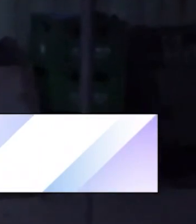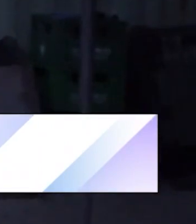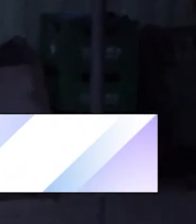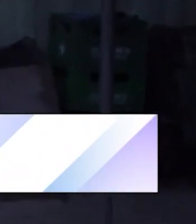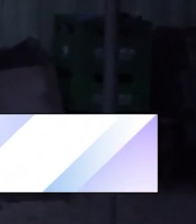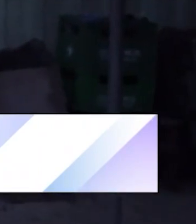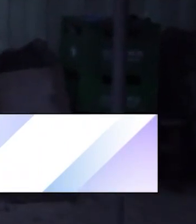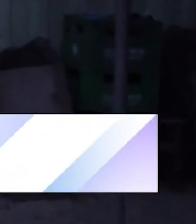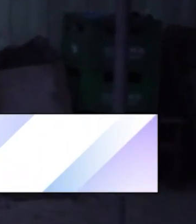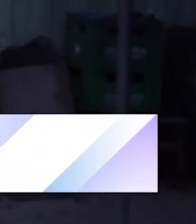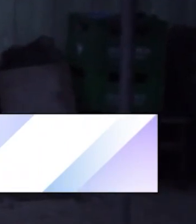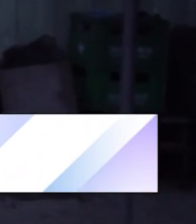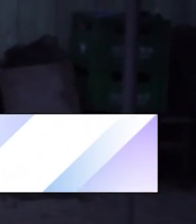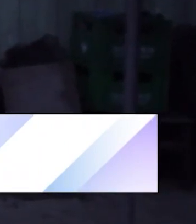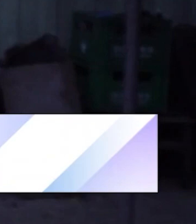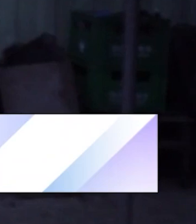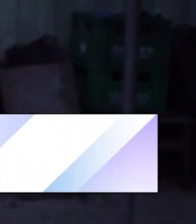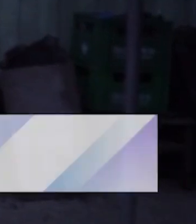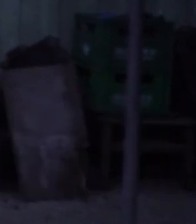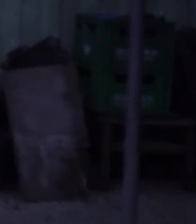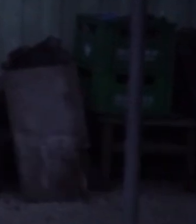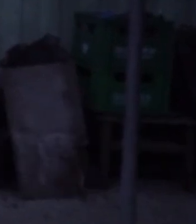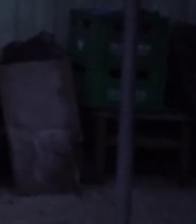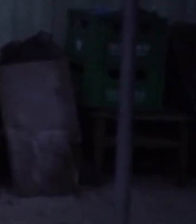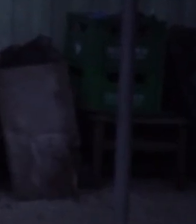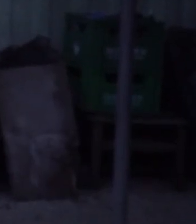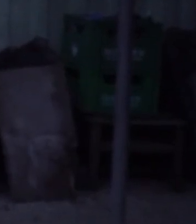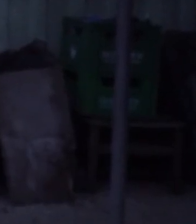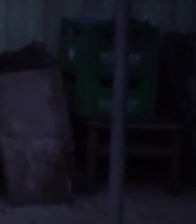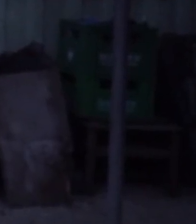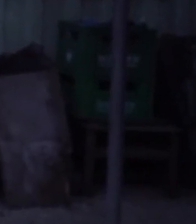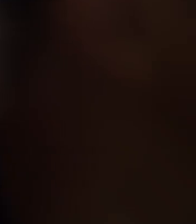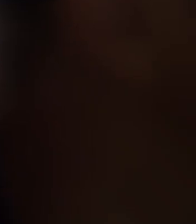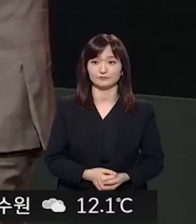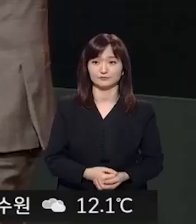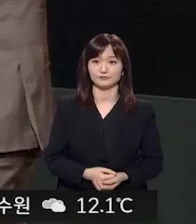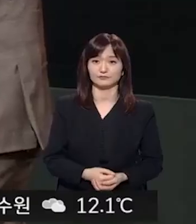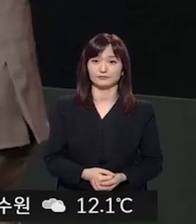마약을 투약한 경위와 목적 등을 확인하고 있습니다